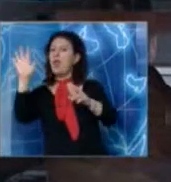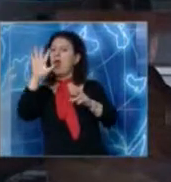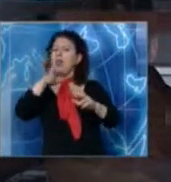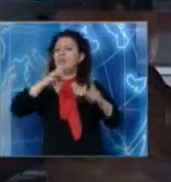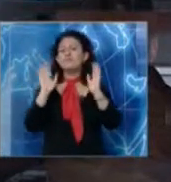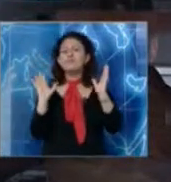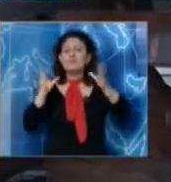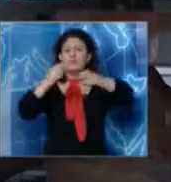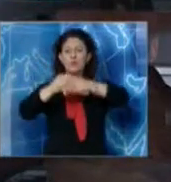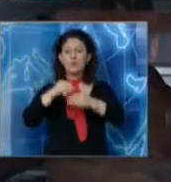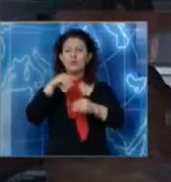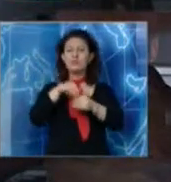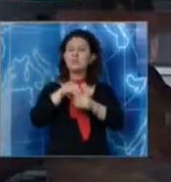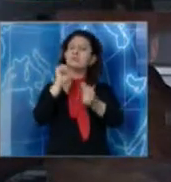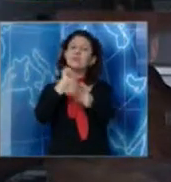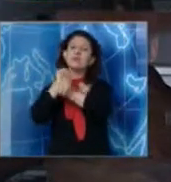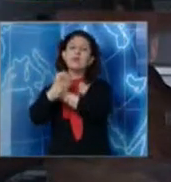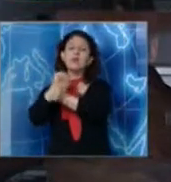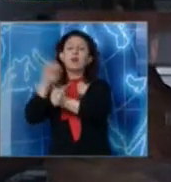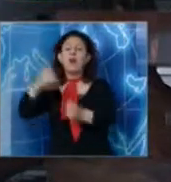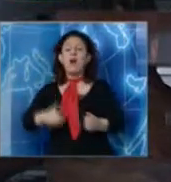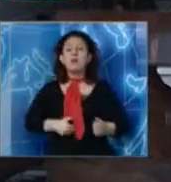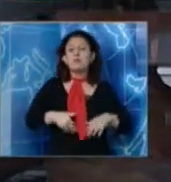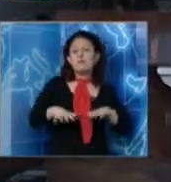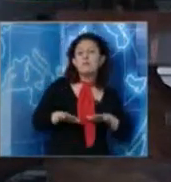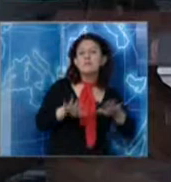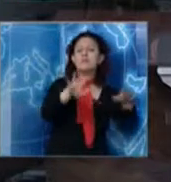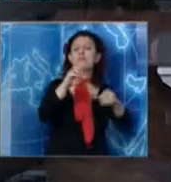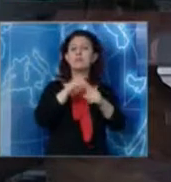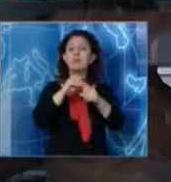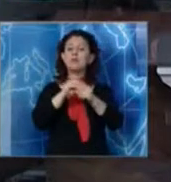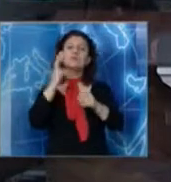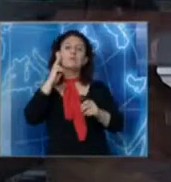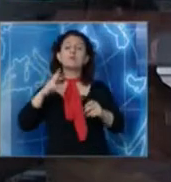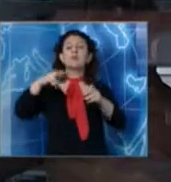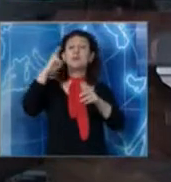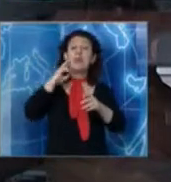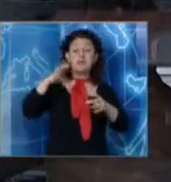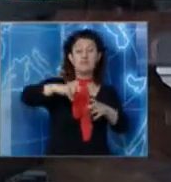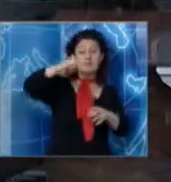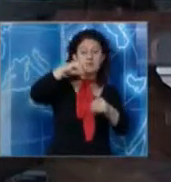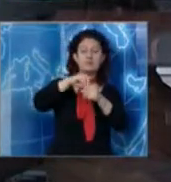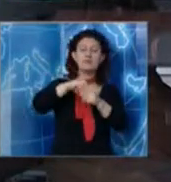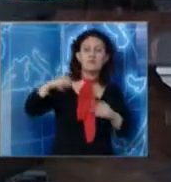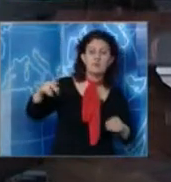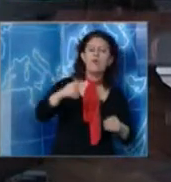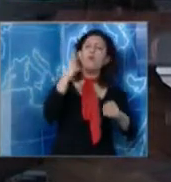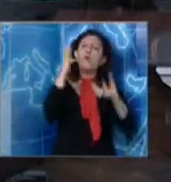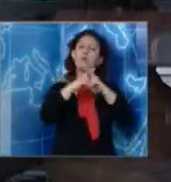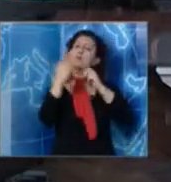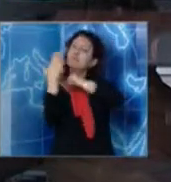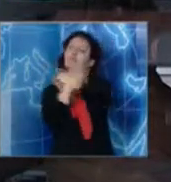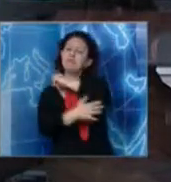grubun cezaevlerindeki açlık grevine destek amacıyla kent merkezinde yürüyüş yapmak istemesi polis engeline